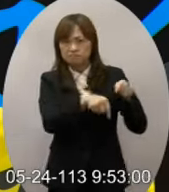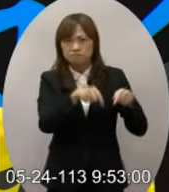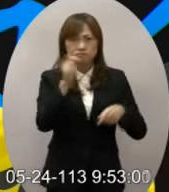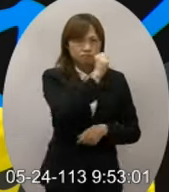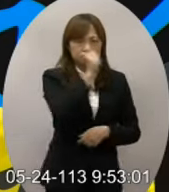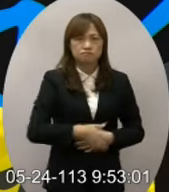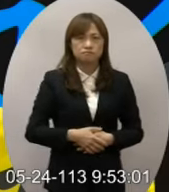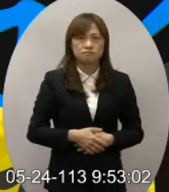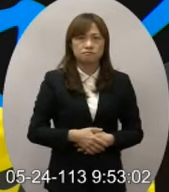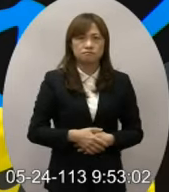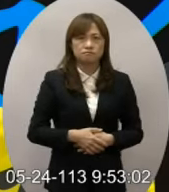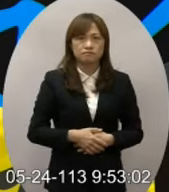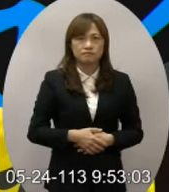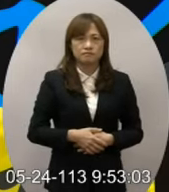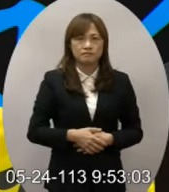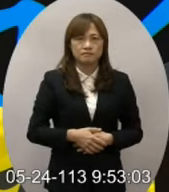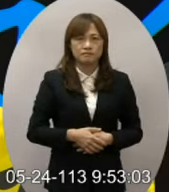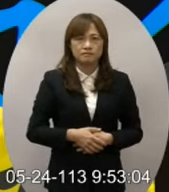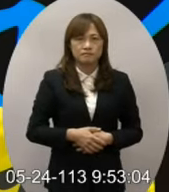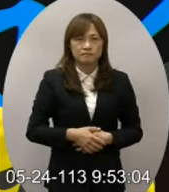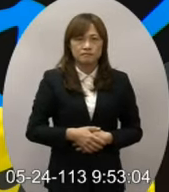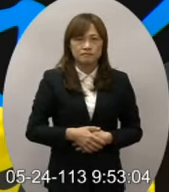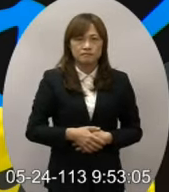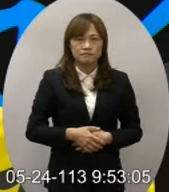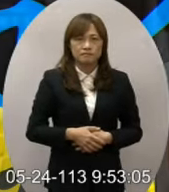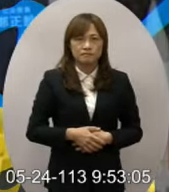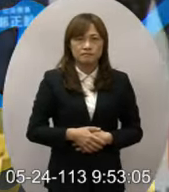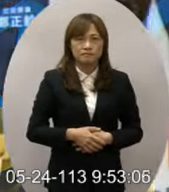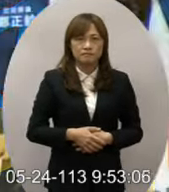不人道。 谢谢林国成委员的发言。